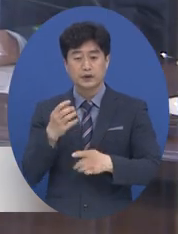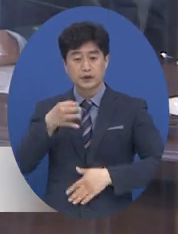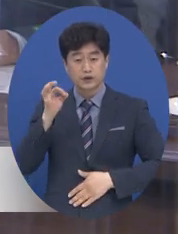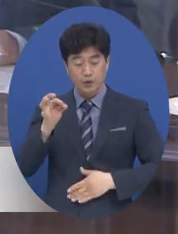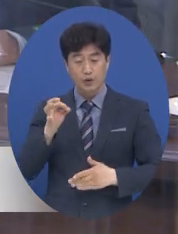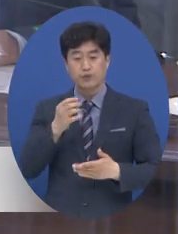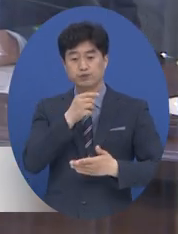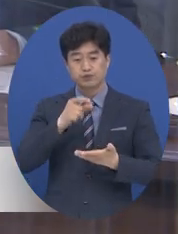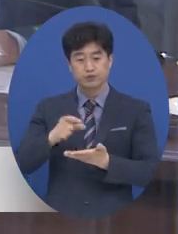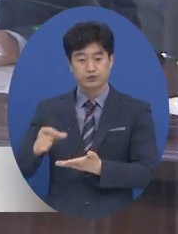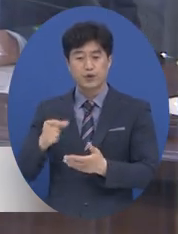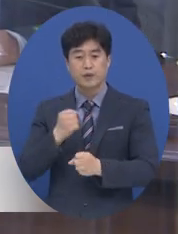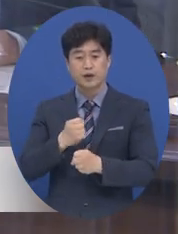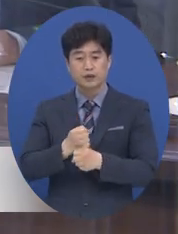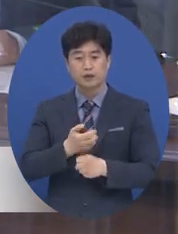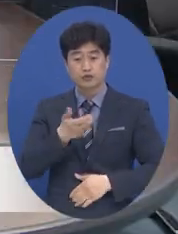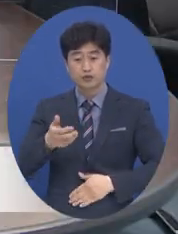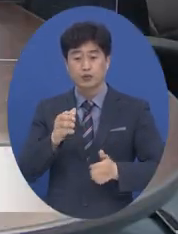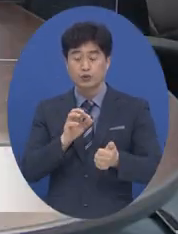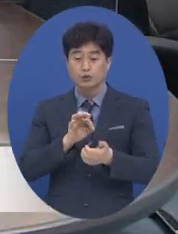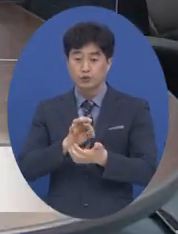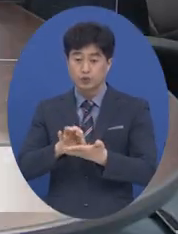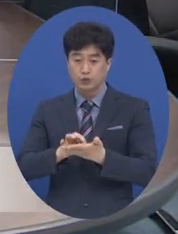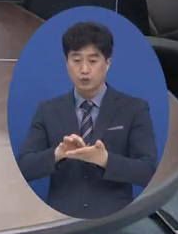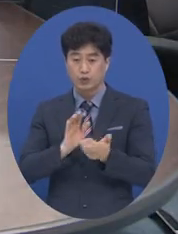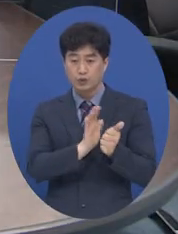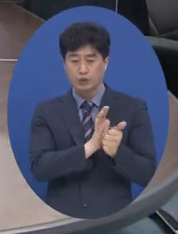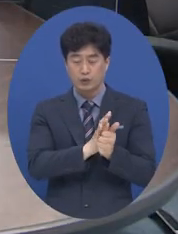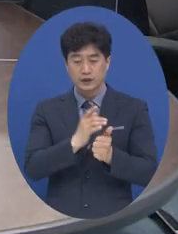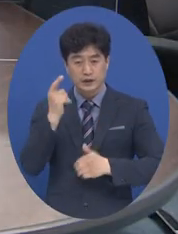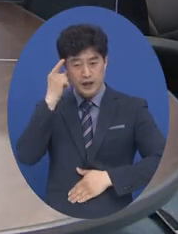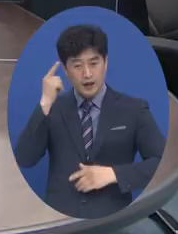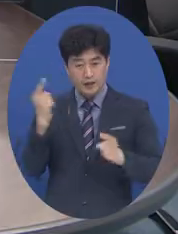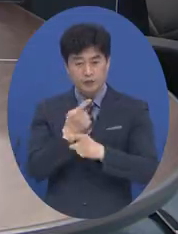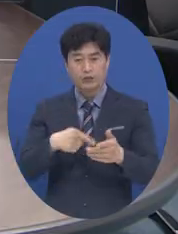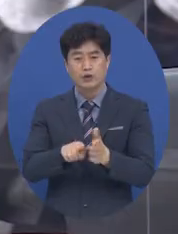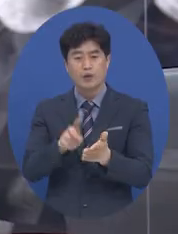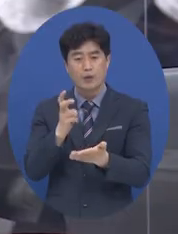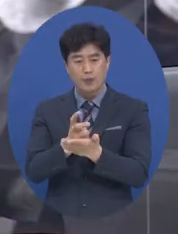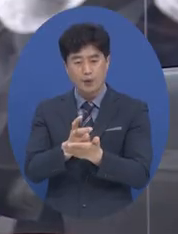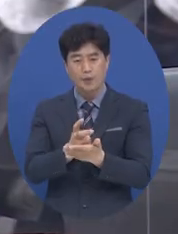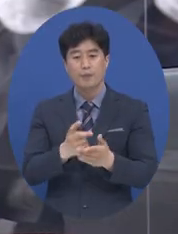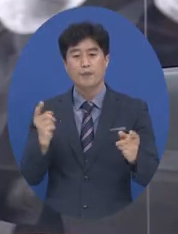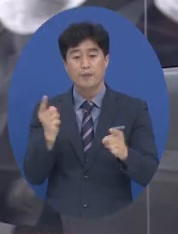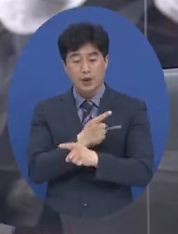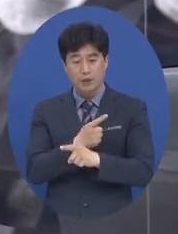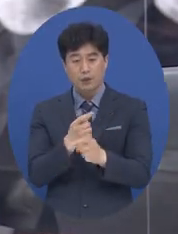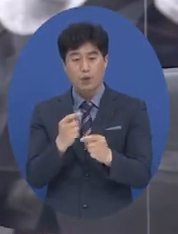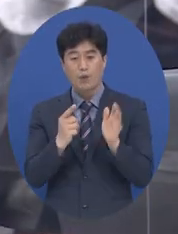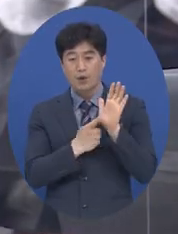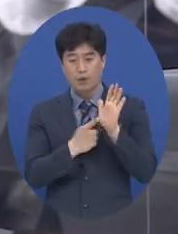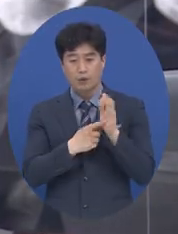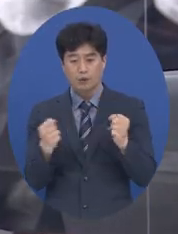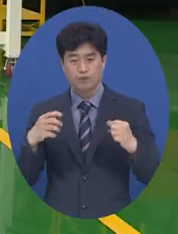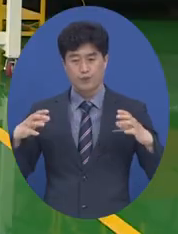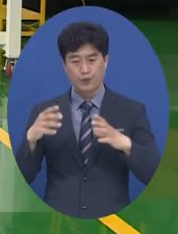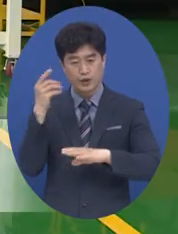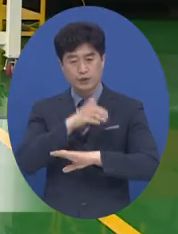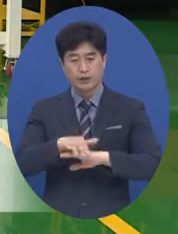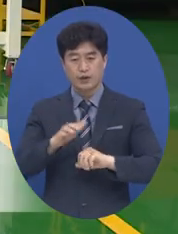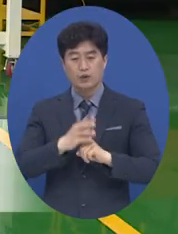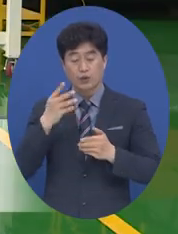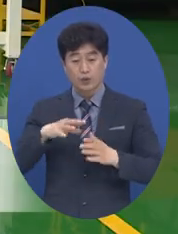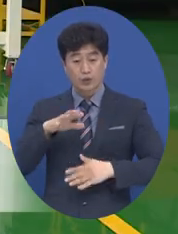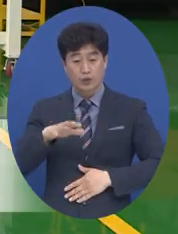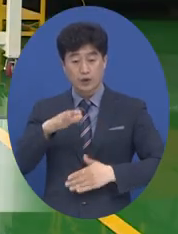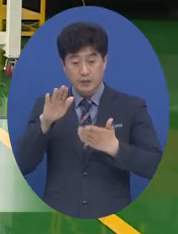부품의 생산과 유통, 소비를 지원하고 소비자 인식 제고를 위해 제도 개선과 홍보 등에 힘을 모은다는 구상입니다.